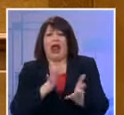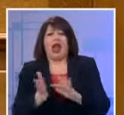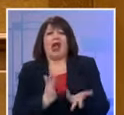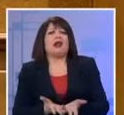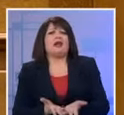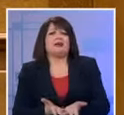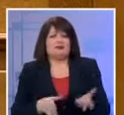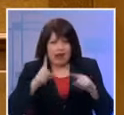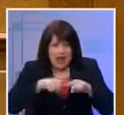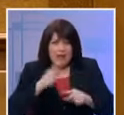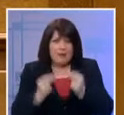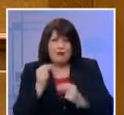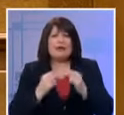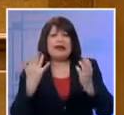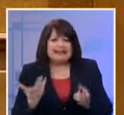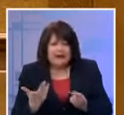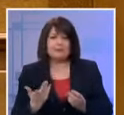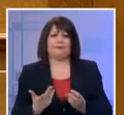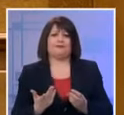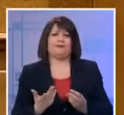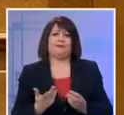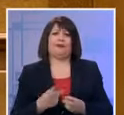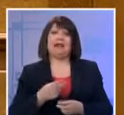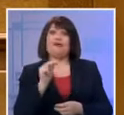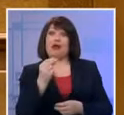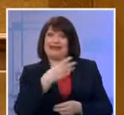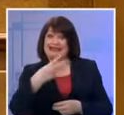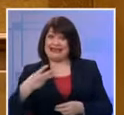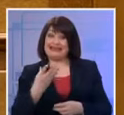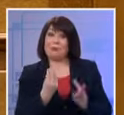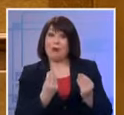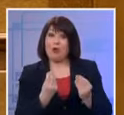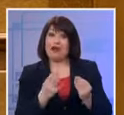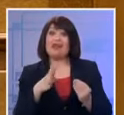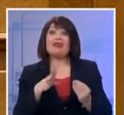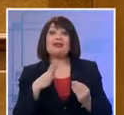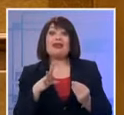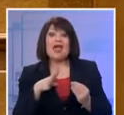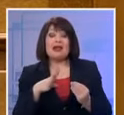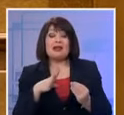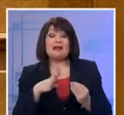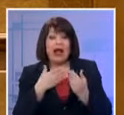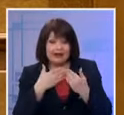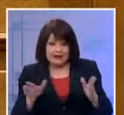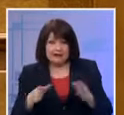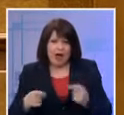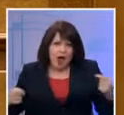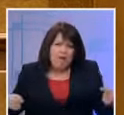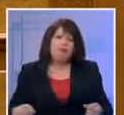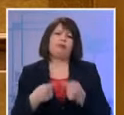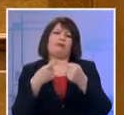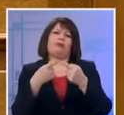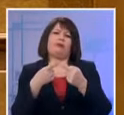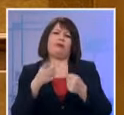πρόβλημα της χώρας. Ότι ένα μεγάλο μέρος του κόμματός σας οδηγεί και θέλει να οδηγήσει ανοιχτά τη χώρα σε ρήξη με τους